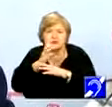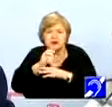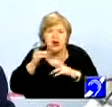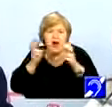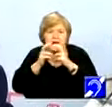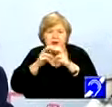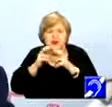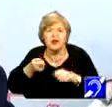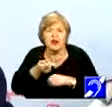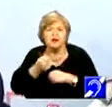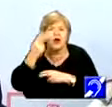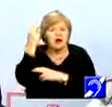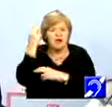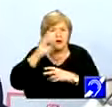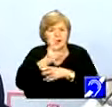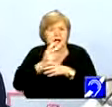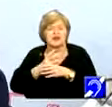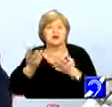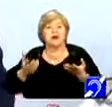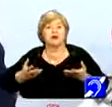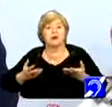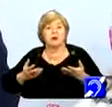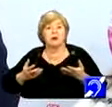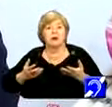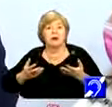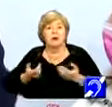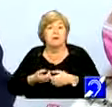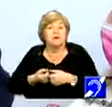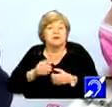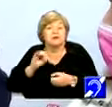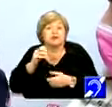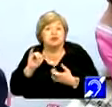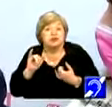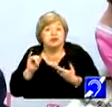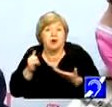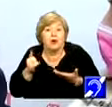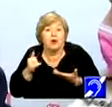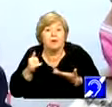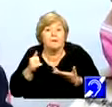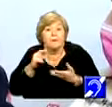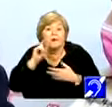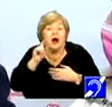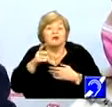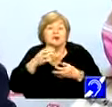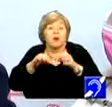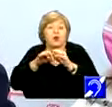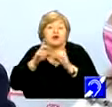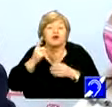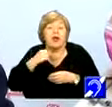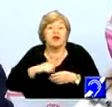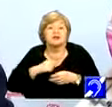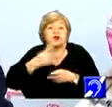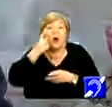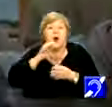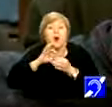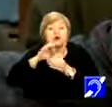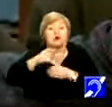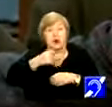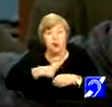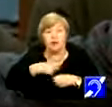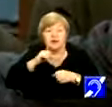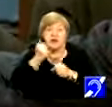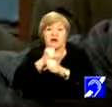companiile de stat, la cea mai mare companie de stat, și aceasta este o măsură pe care am putea să o luăm. Nu